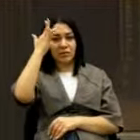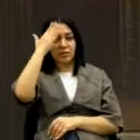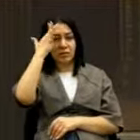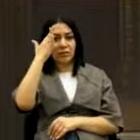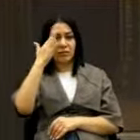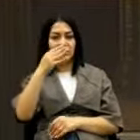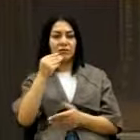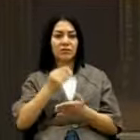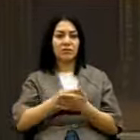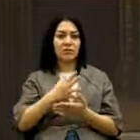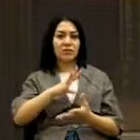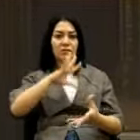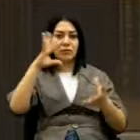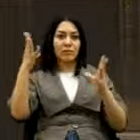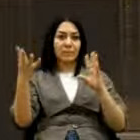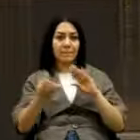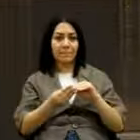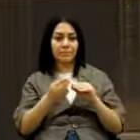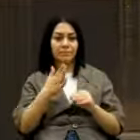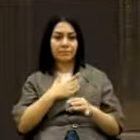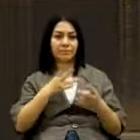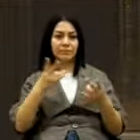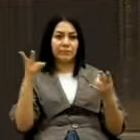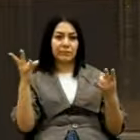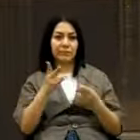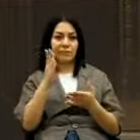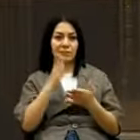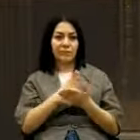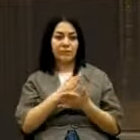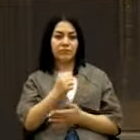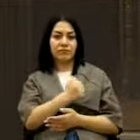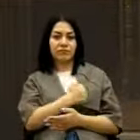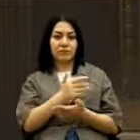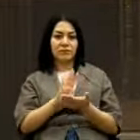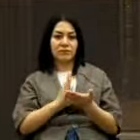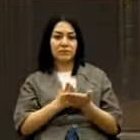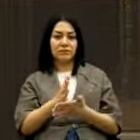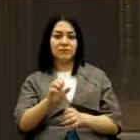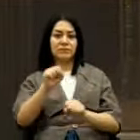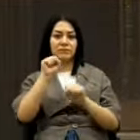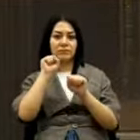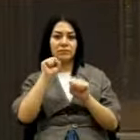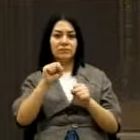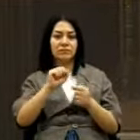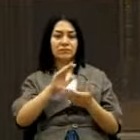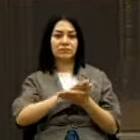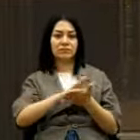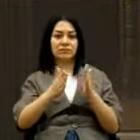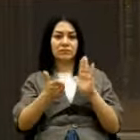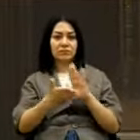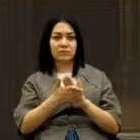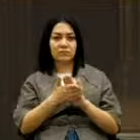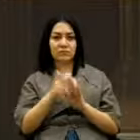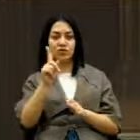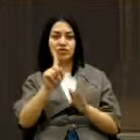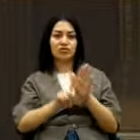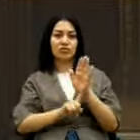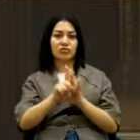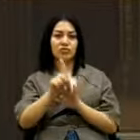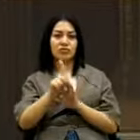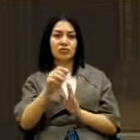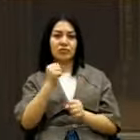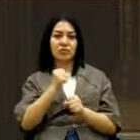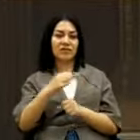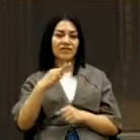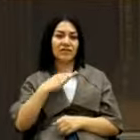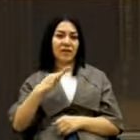և արժեքների ընդհանրություն, մենք պետք է ունենանք ռազմաքաղաքական, պաշտպանական դաշինքներ, այնինչ սկսել ենք անել Ֆրանսիայի